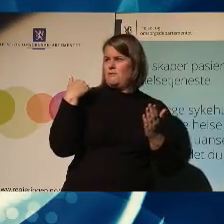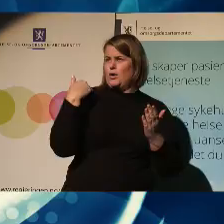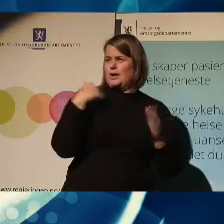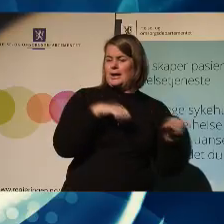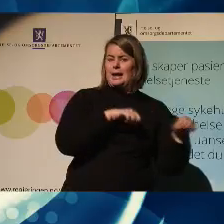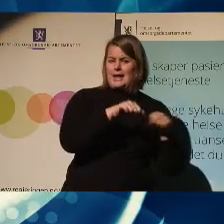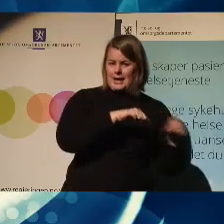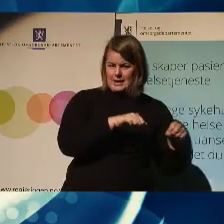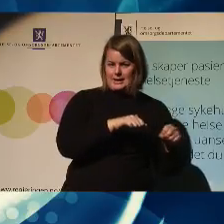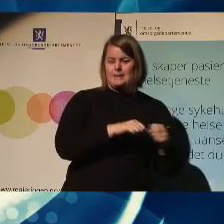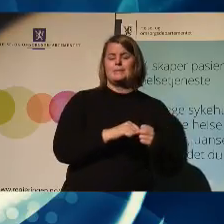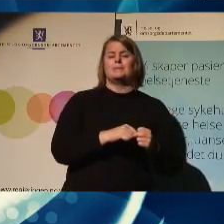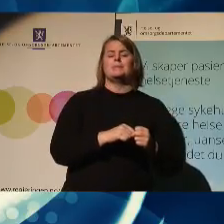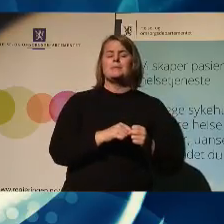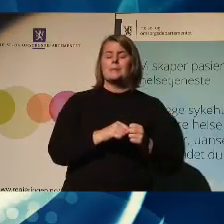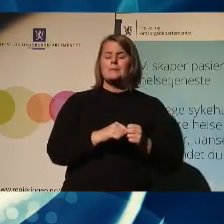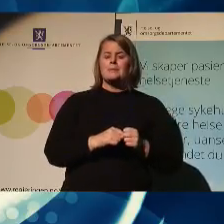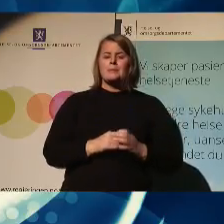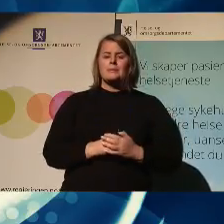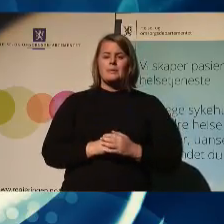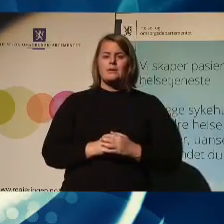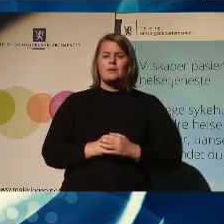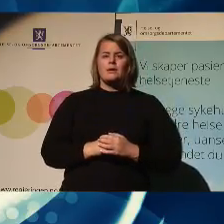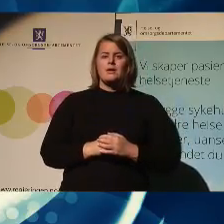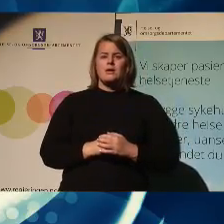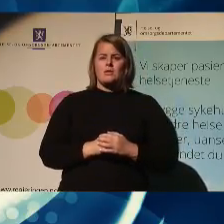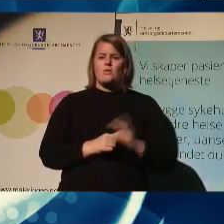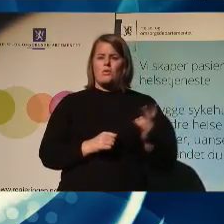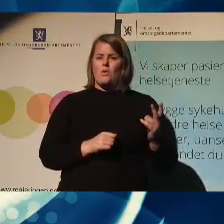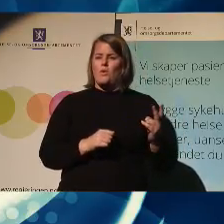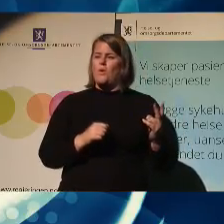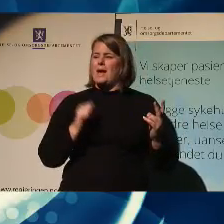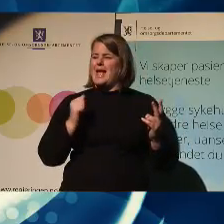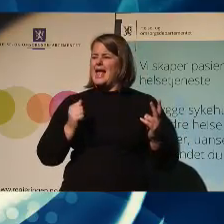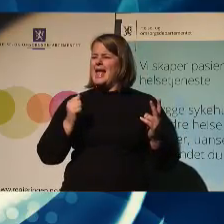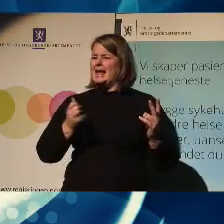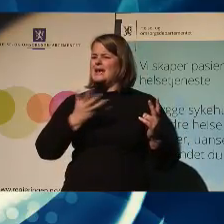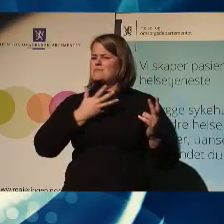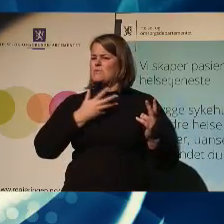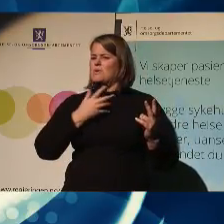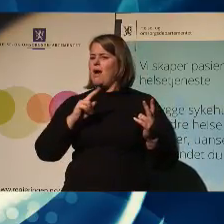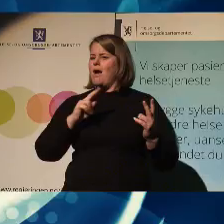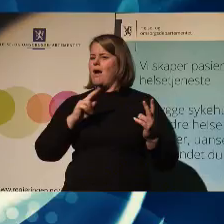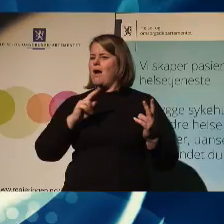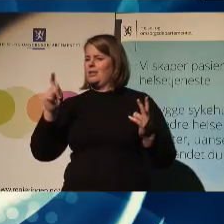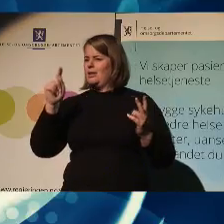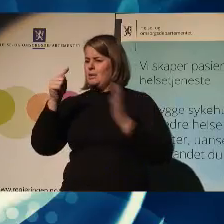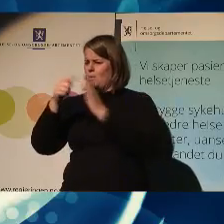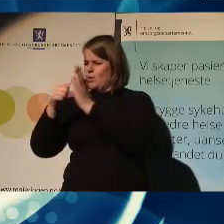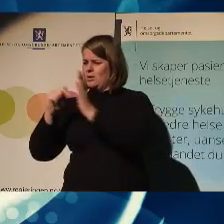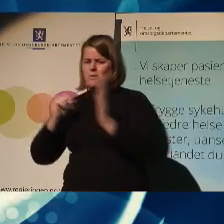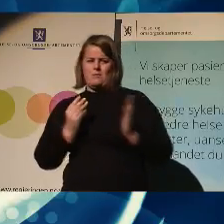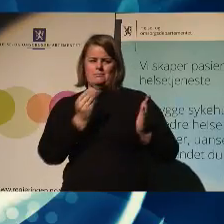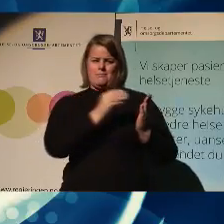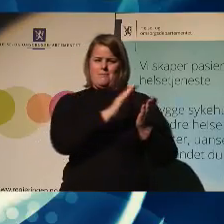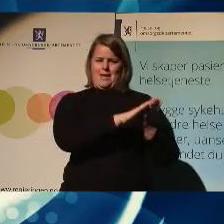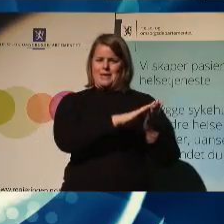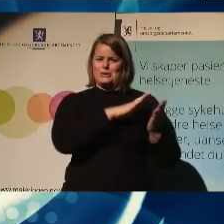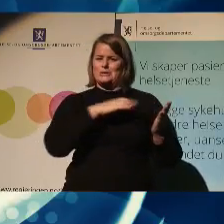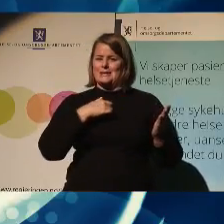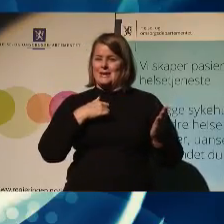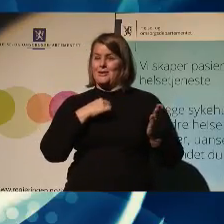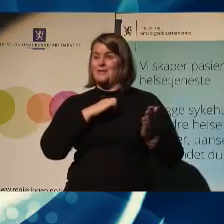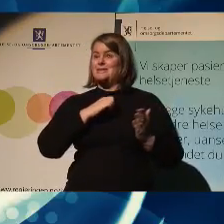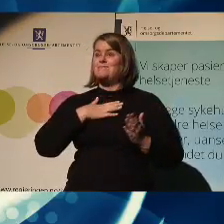regjering. Det er en del ting som gjerne skulle vært inkludert der, fra min side. Så hvis man har lyst til å skrive